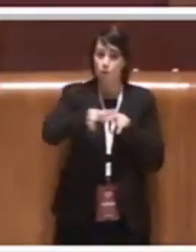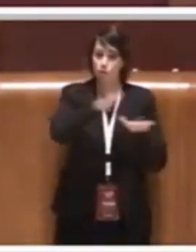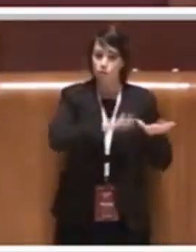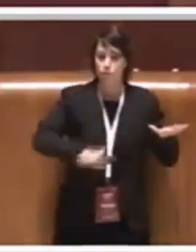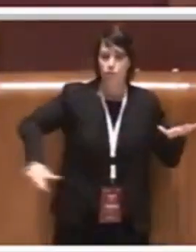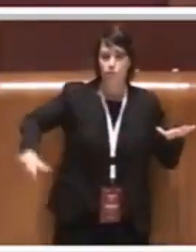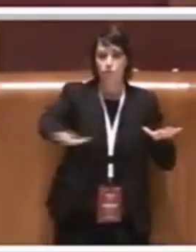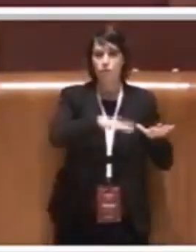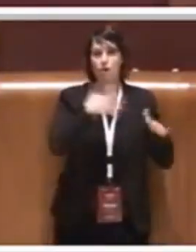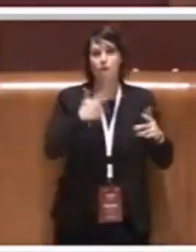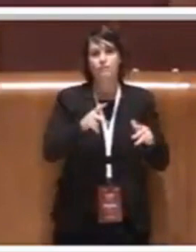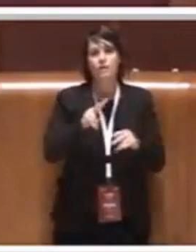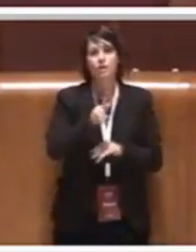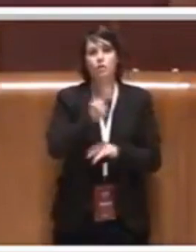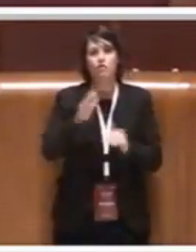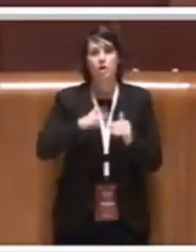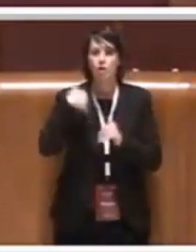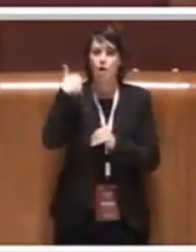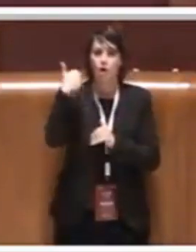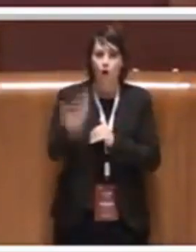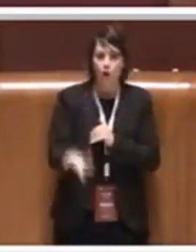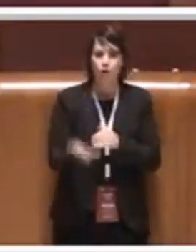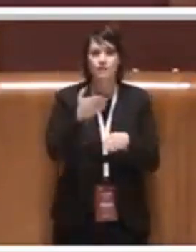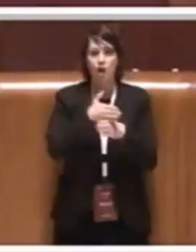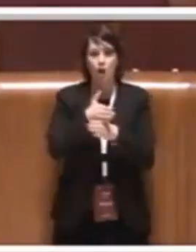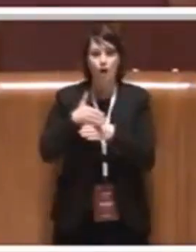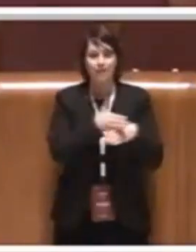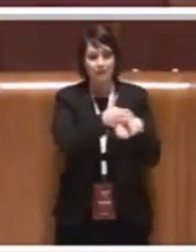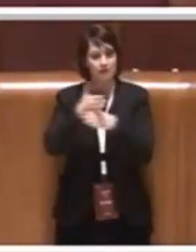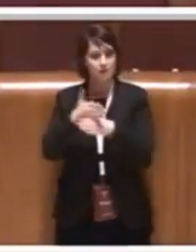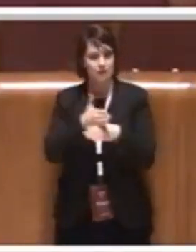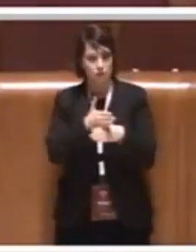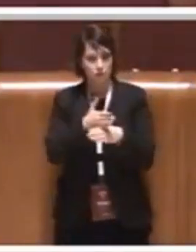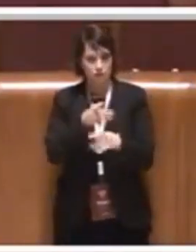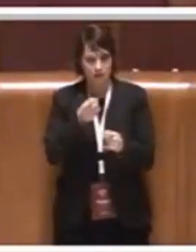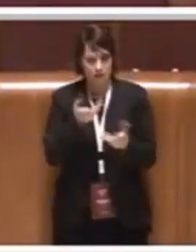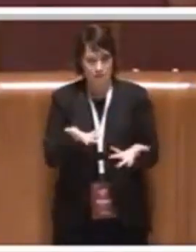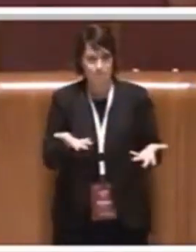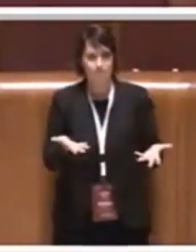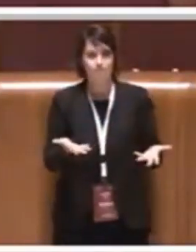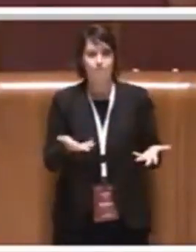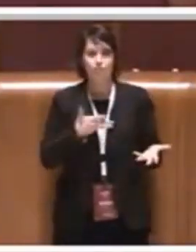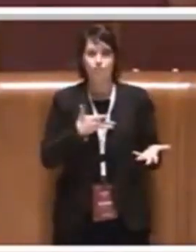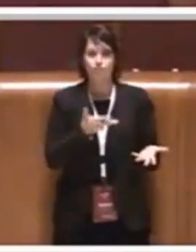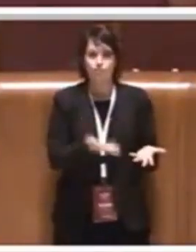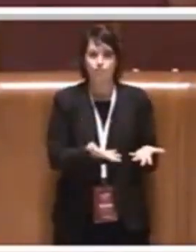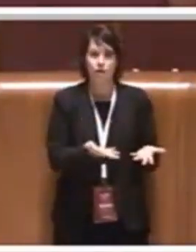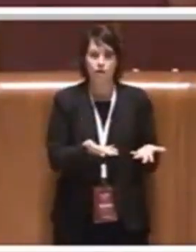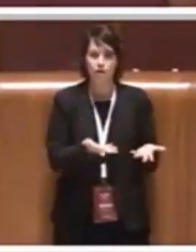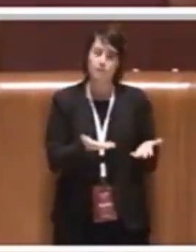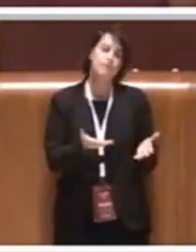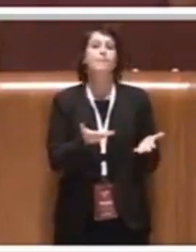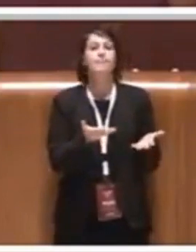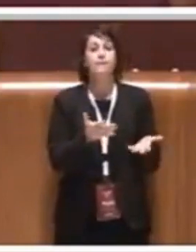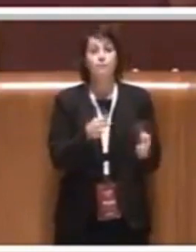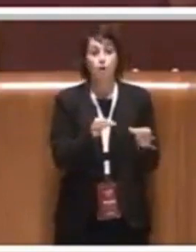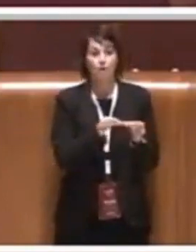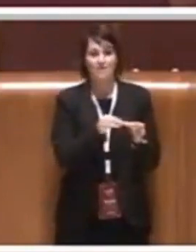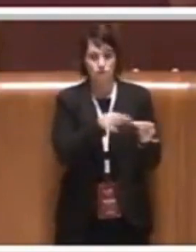di lottizzazione in essere e molte di queste ad oggi risultano